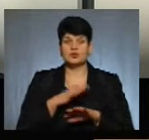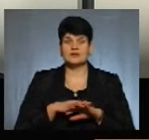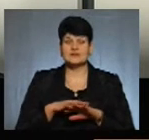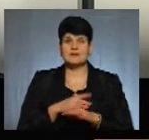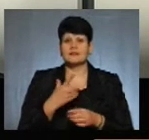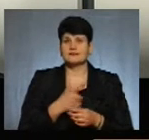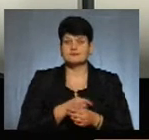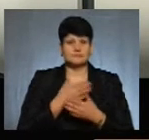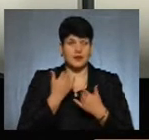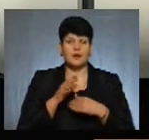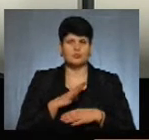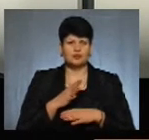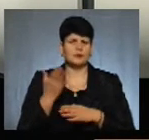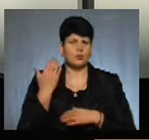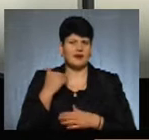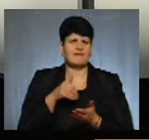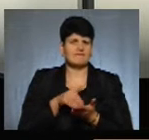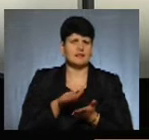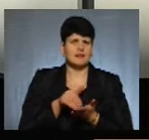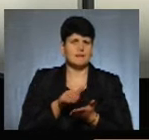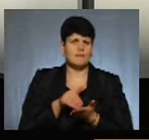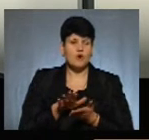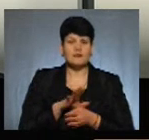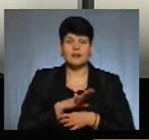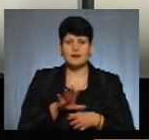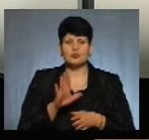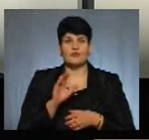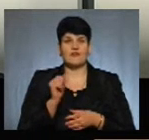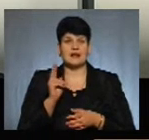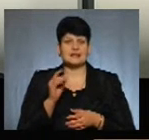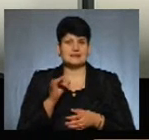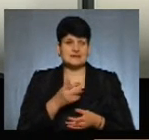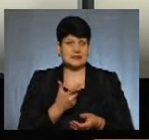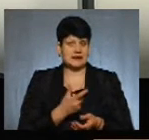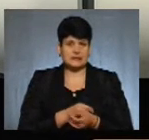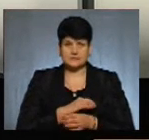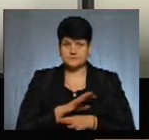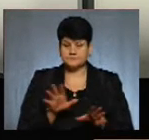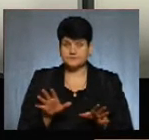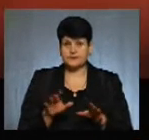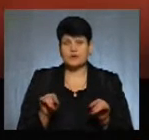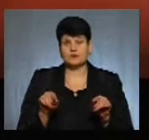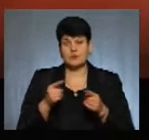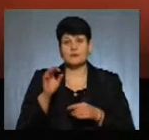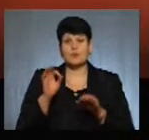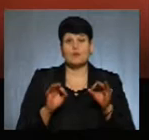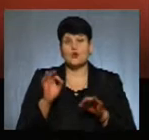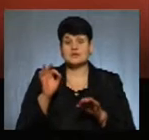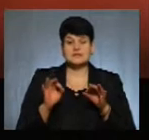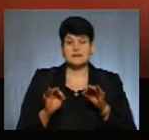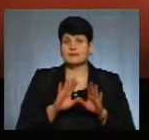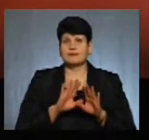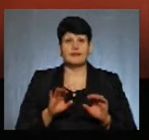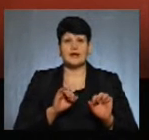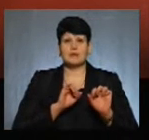є нещеплено. Були попередні відмови, не було вакцини, ну, створився відсоток